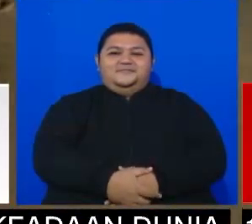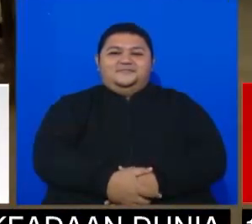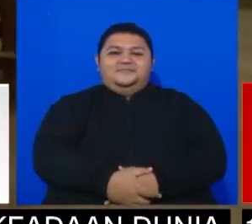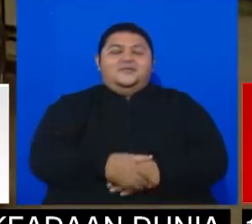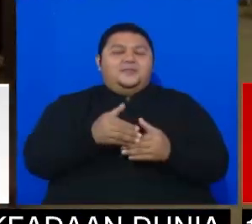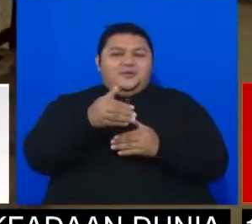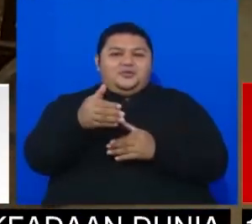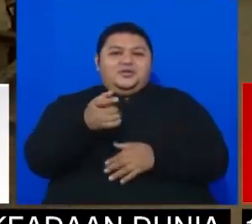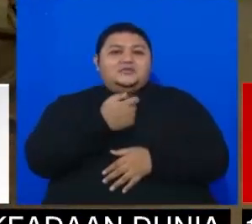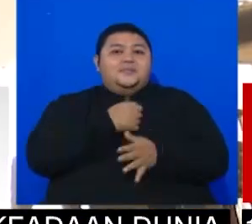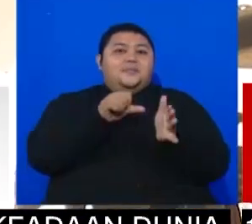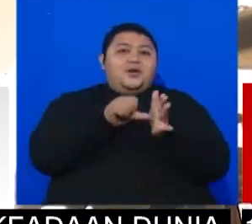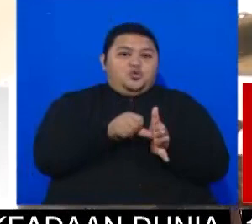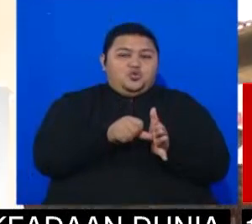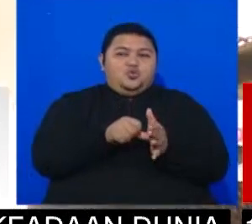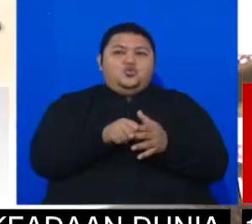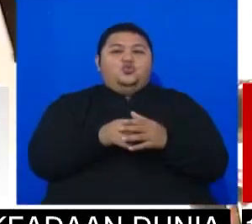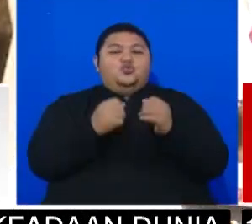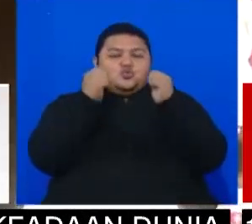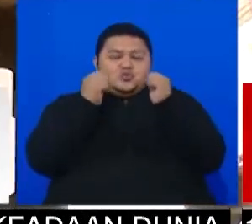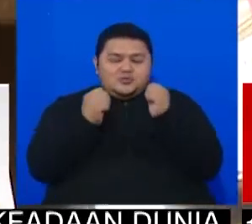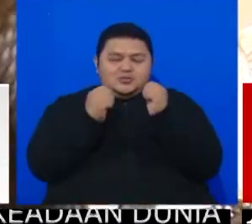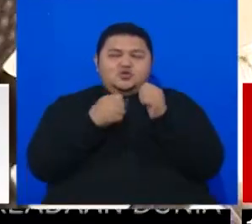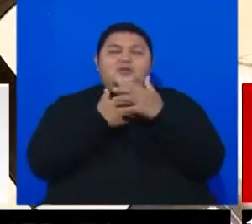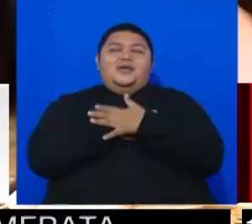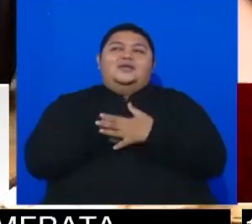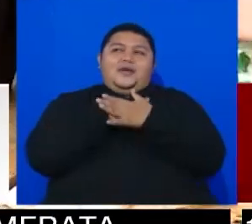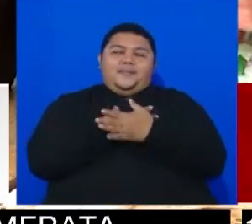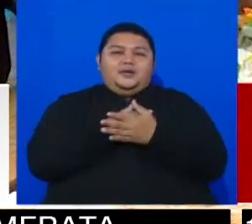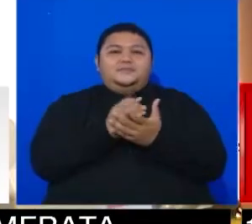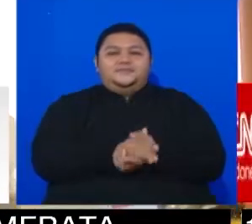Berikutnya saya juga membantu menyiapkan kursi untuk pelanggan agar terasa nyaman.